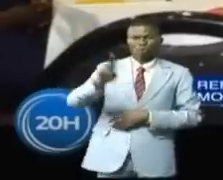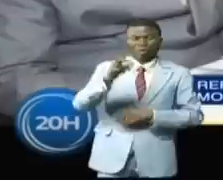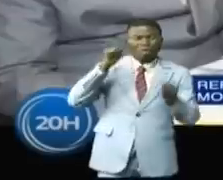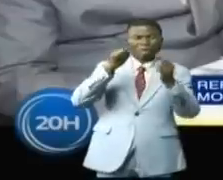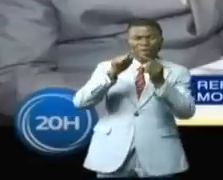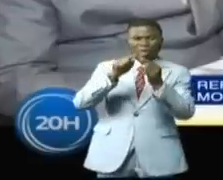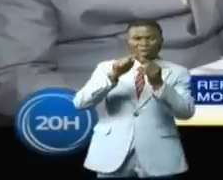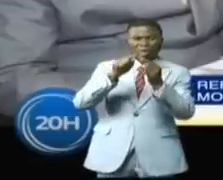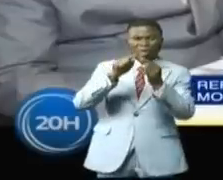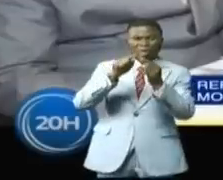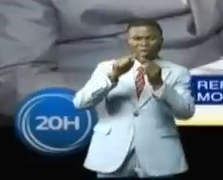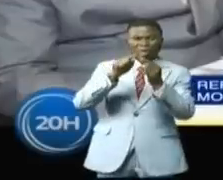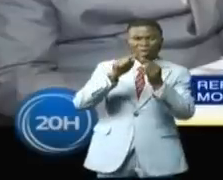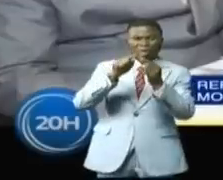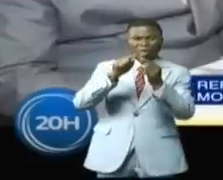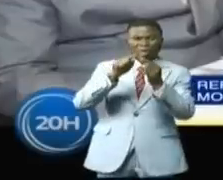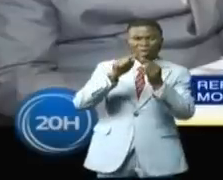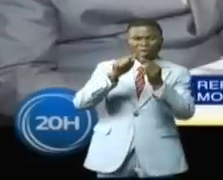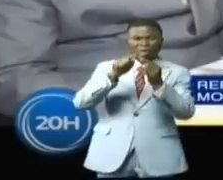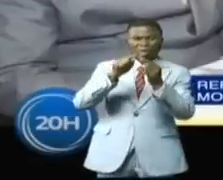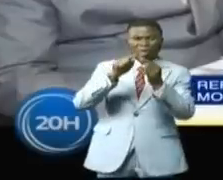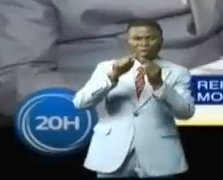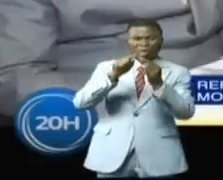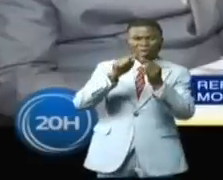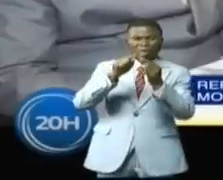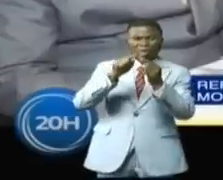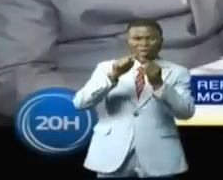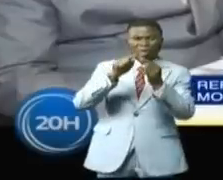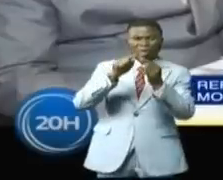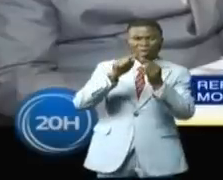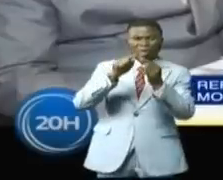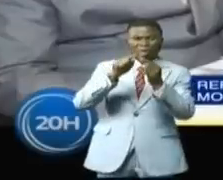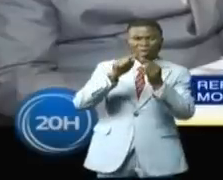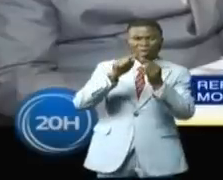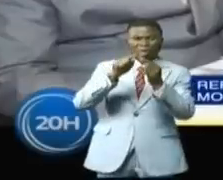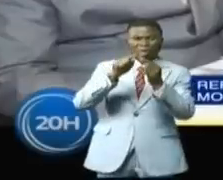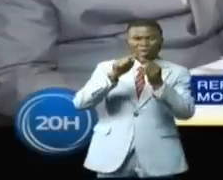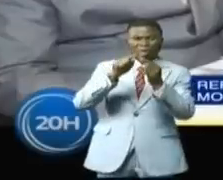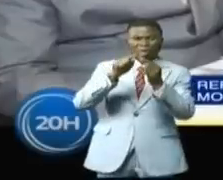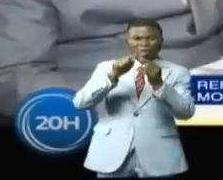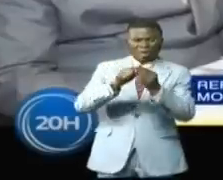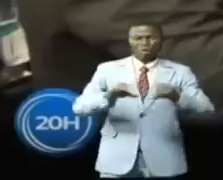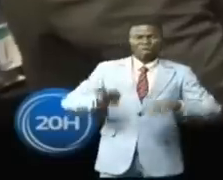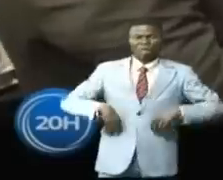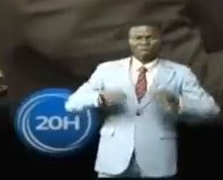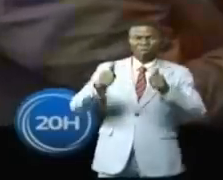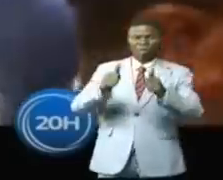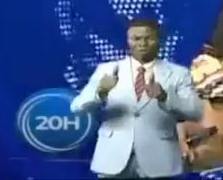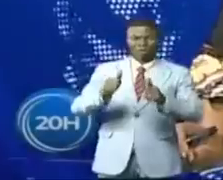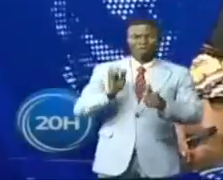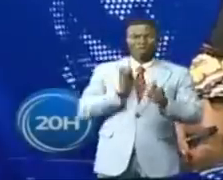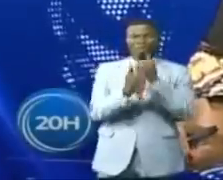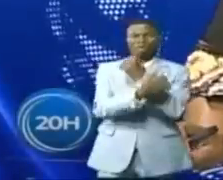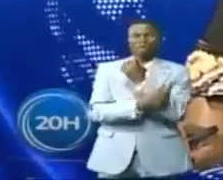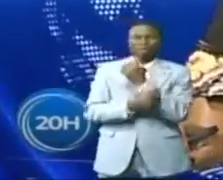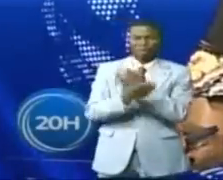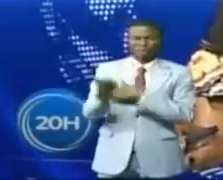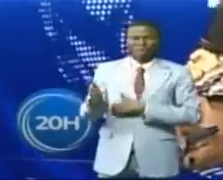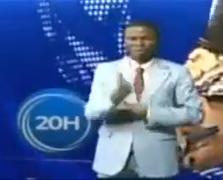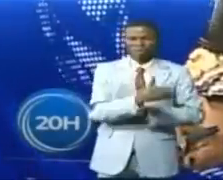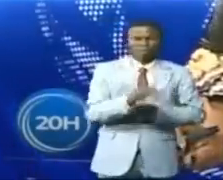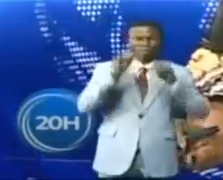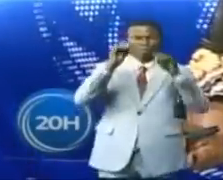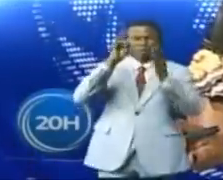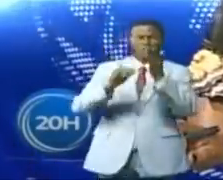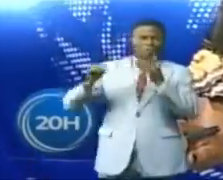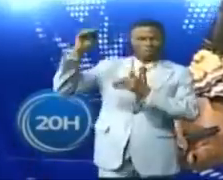de définir une ligne budgétaire soutenable au profit des différents secteurs de la vie nationale. Enseignement